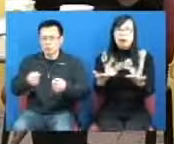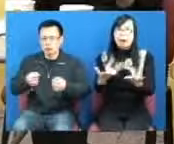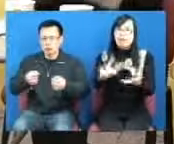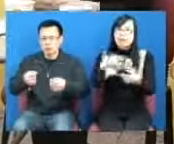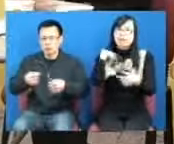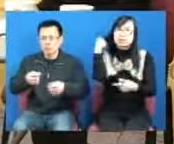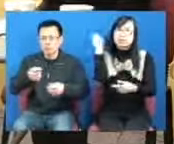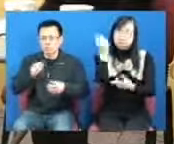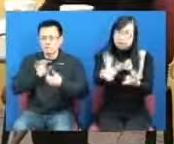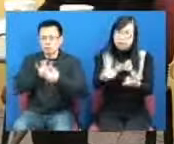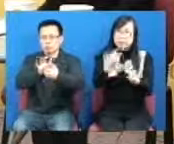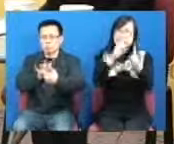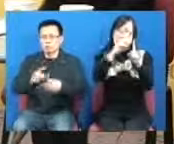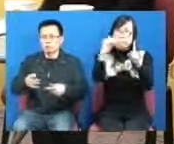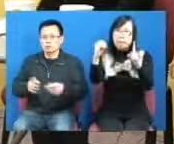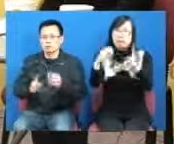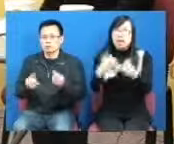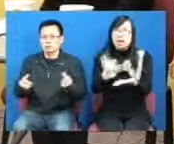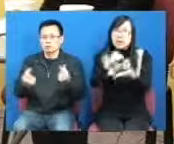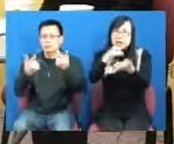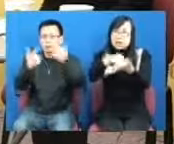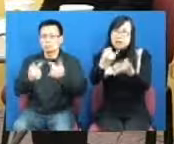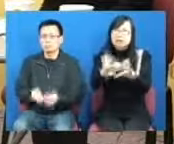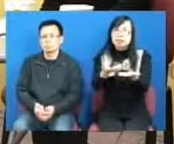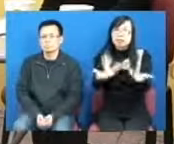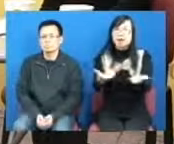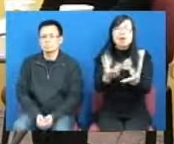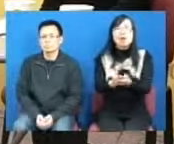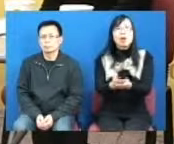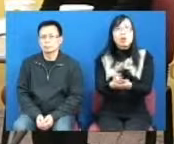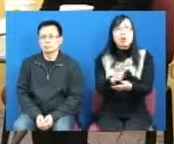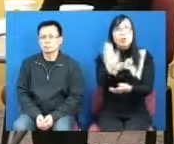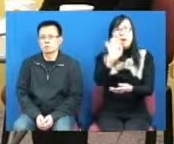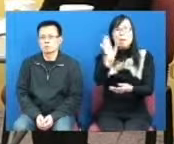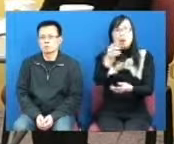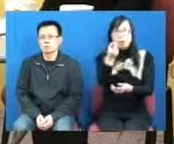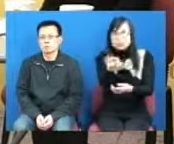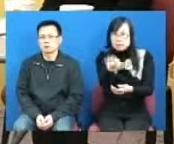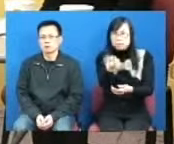是通呢即是是是是即是